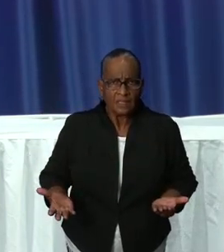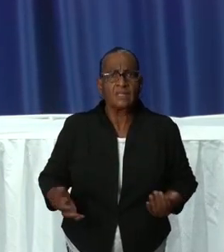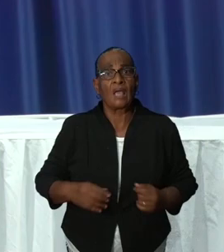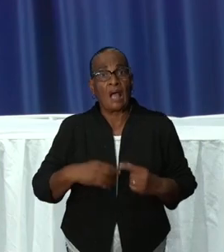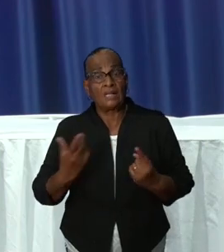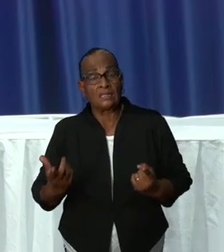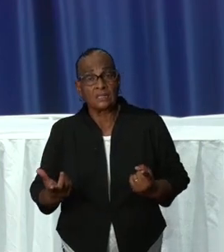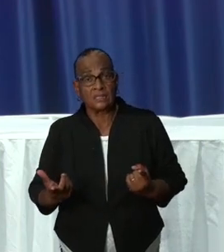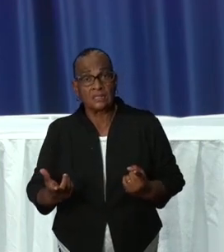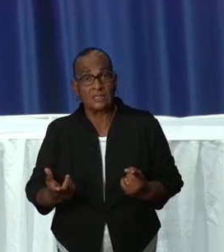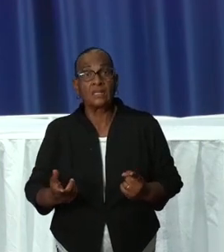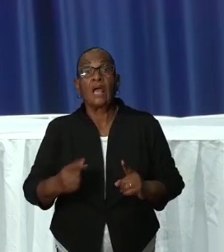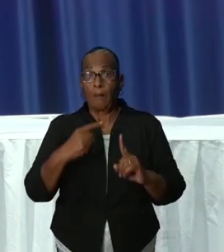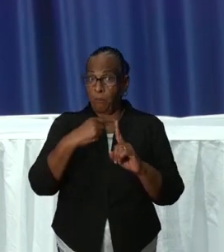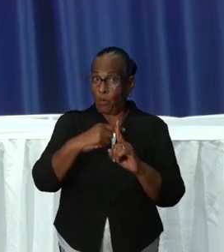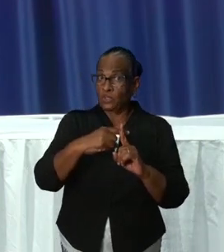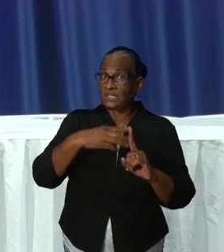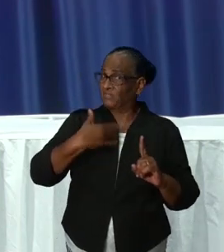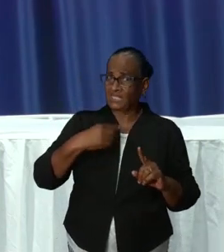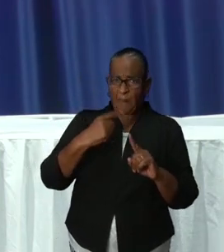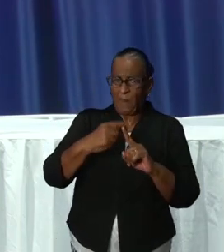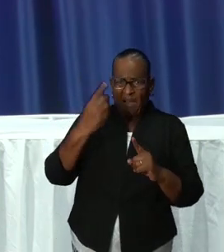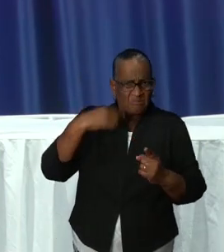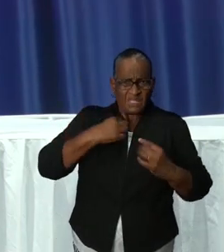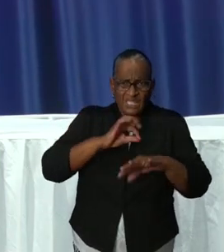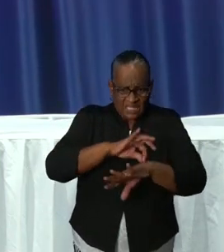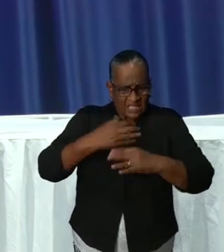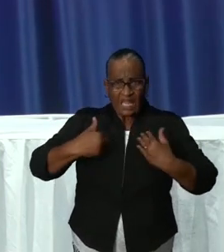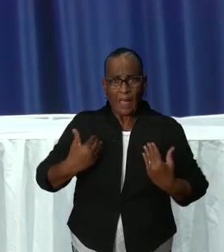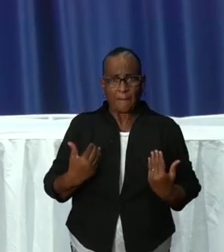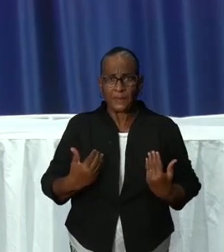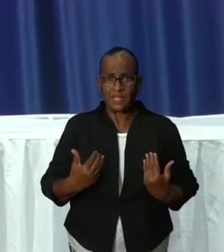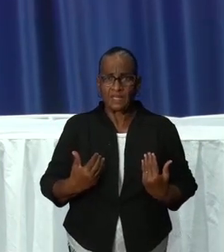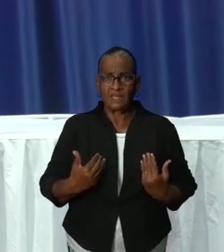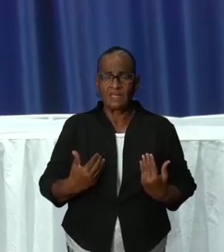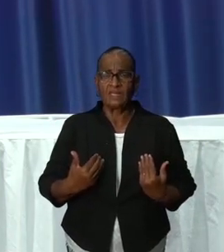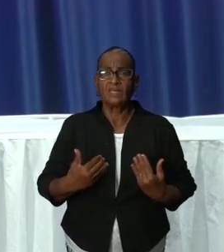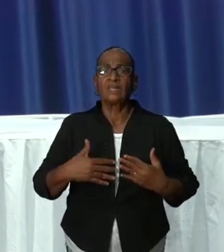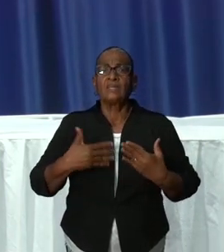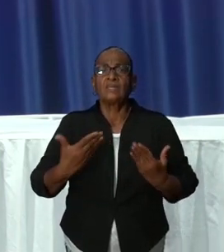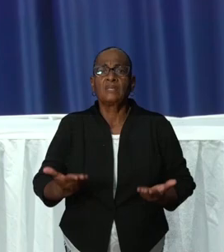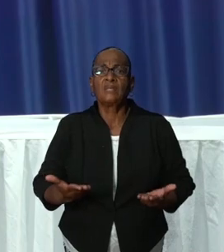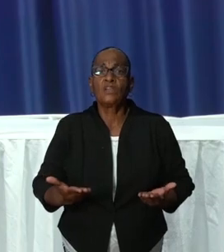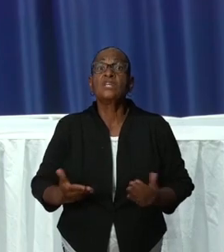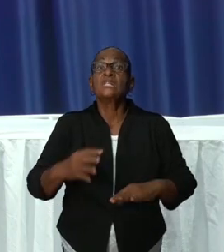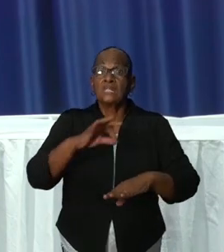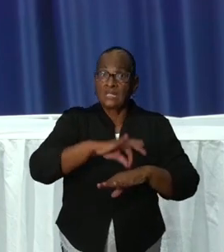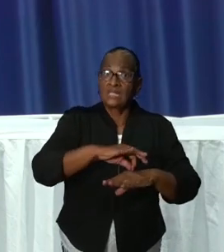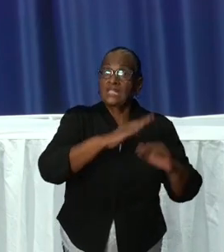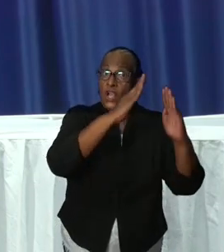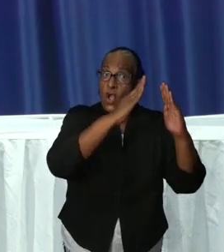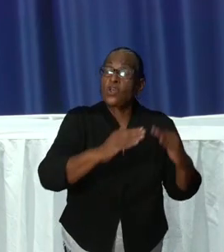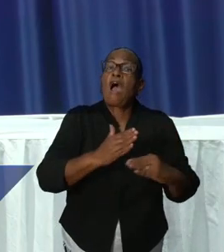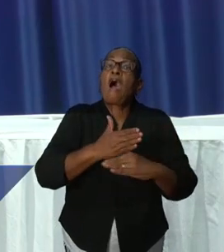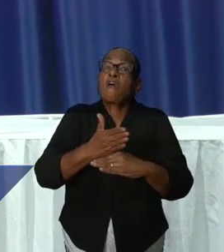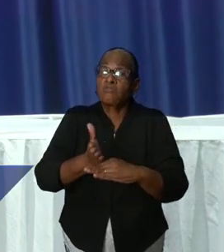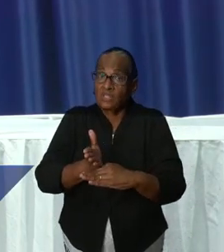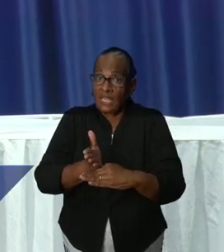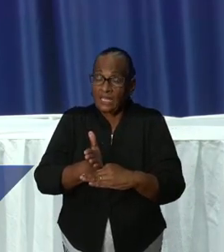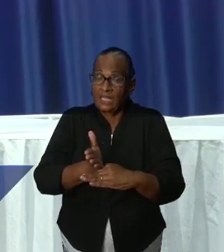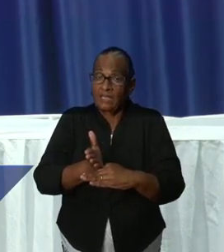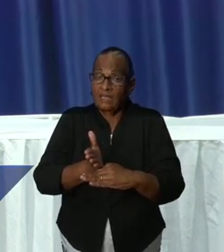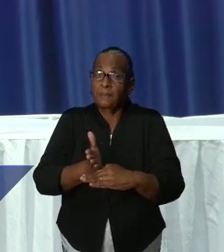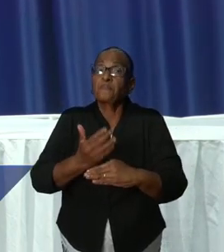dat ze positief getest zijn. En je hebt de ziekenhuisafdelingen